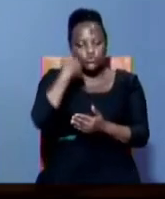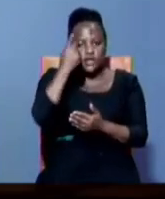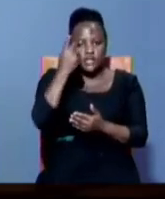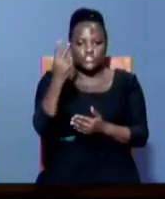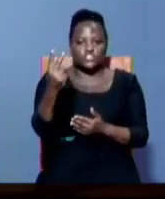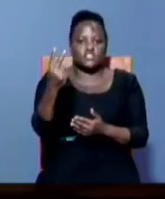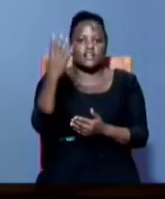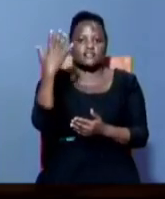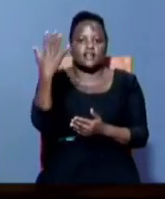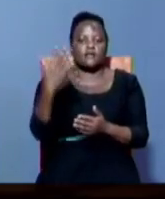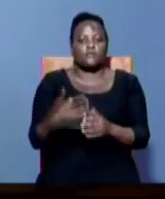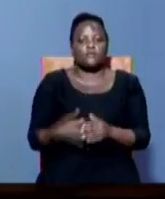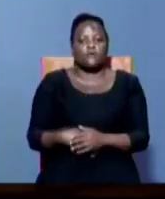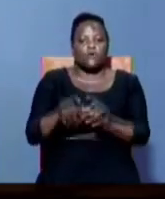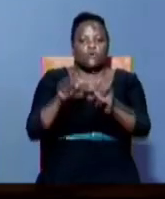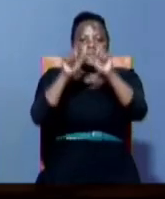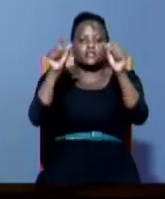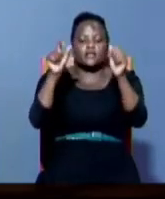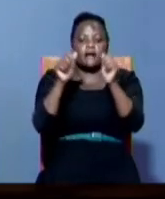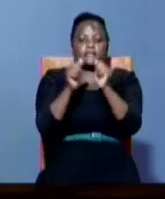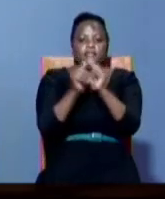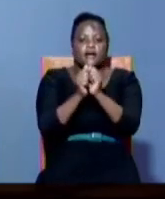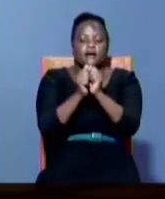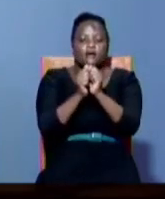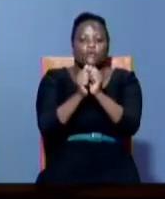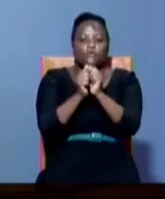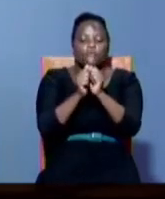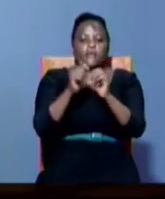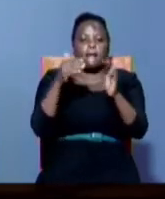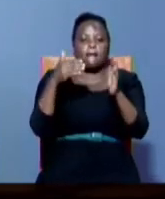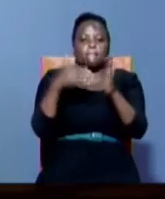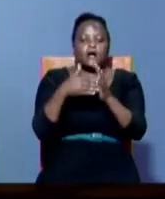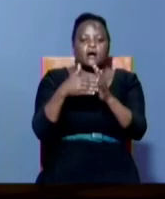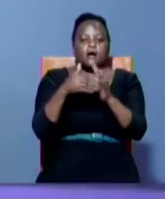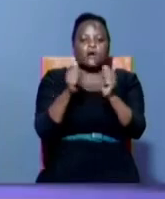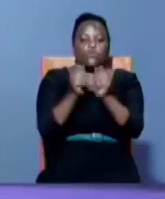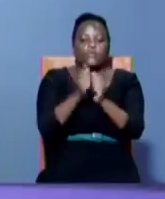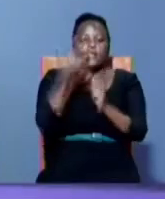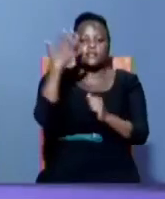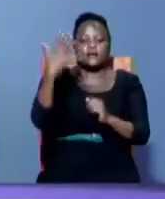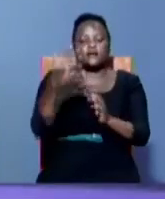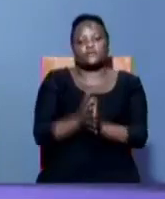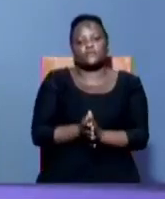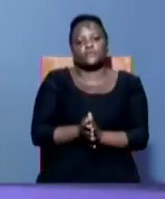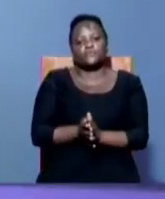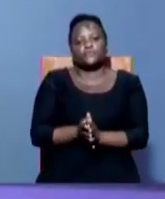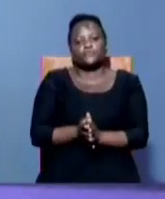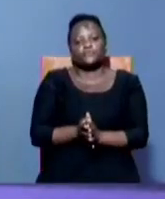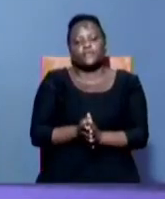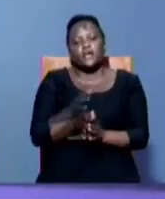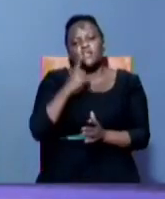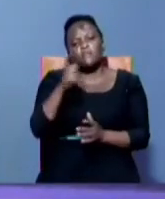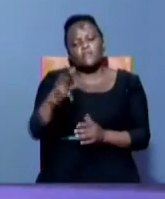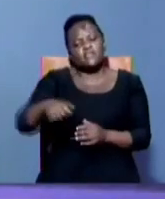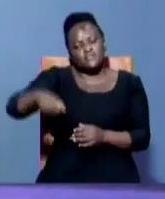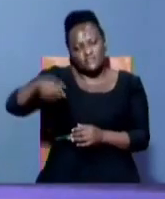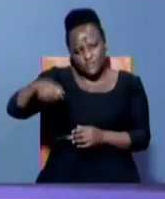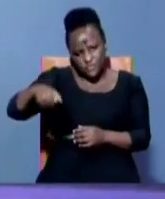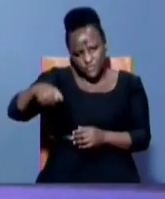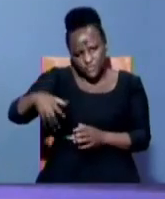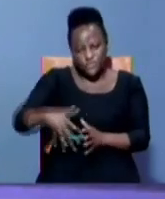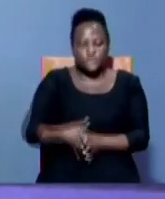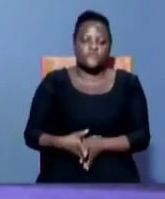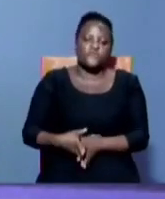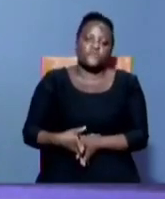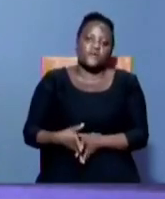10 mpaka wa 15, utaona maelezo ya utengenezaji wa sanduku. Na alimwambia ile sanduku lijenge,